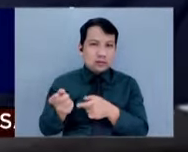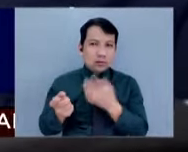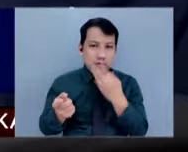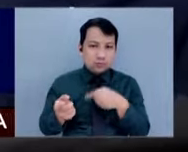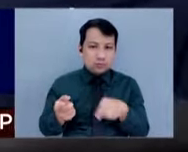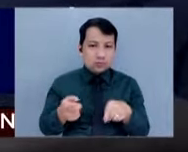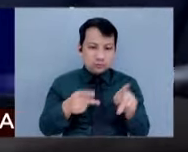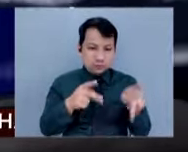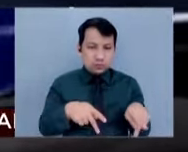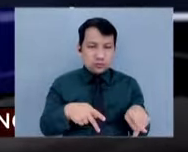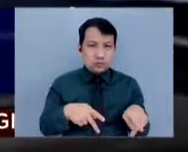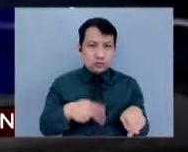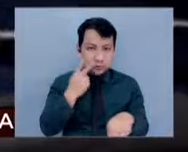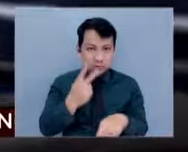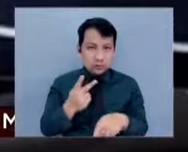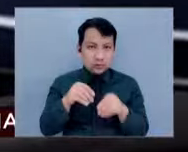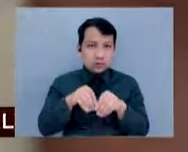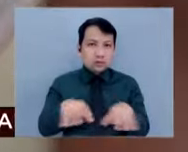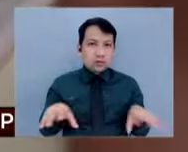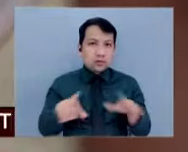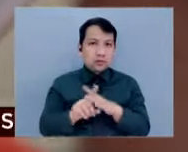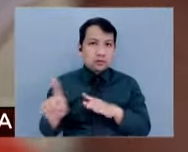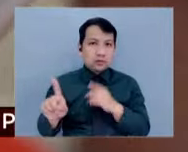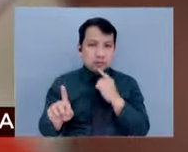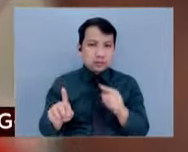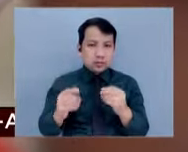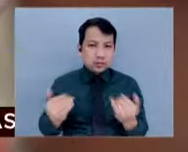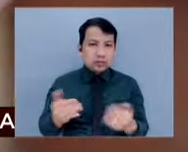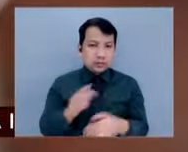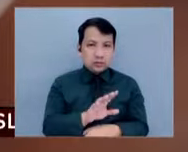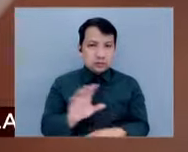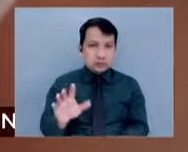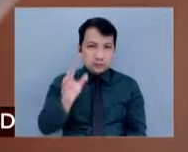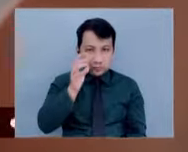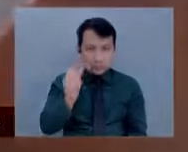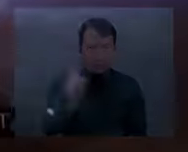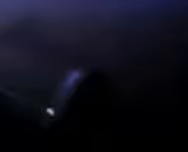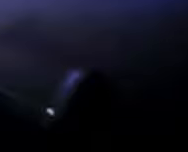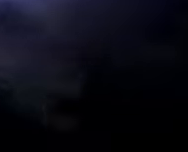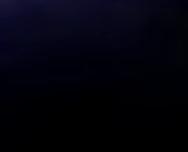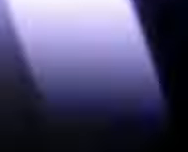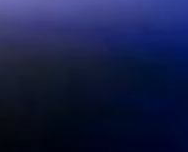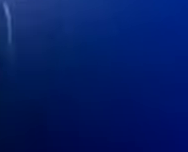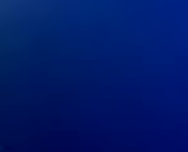nang makawala ito. Nagbabalita mula sa Frontline, Camille Samonte, News 5.